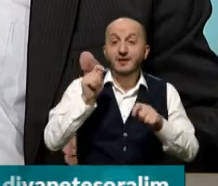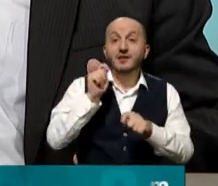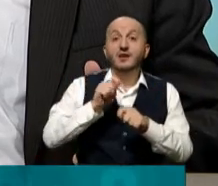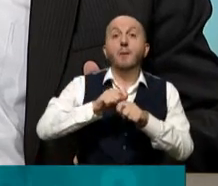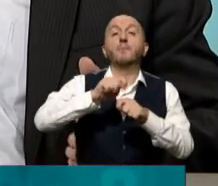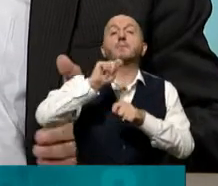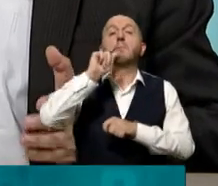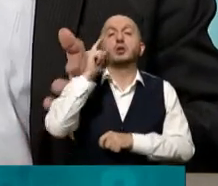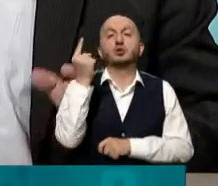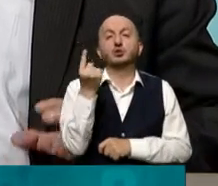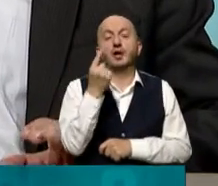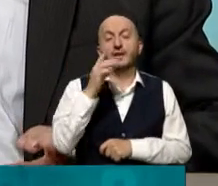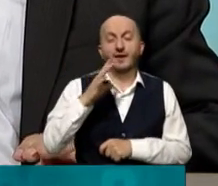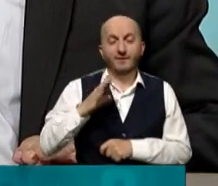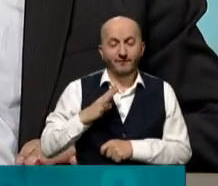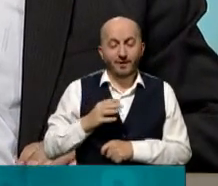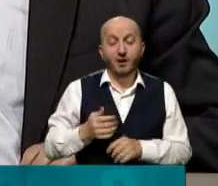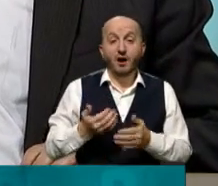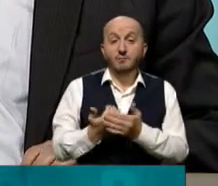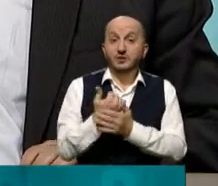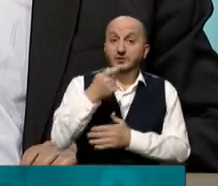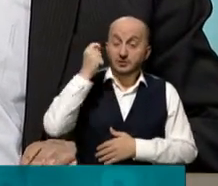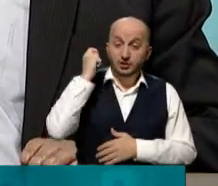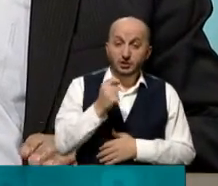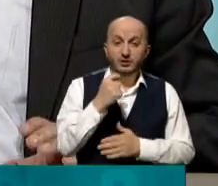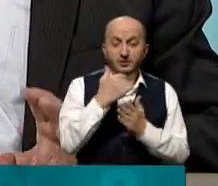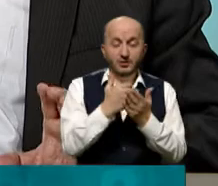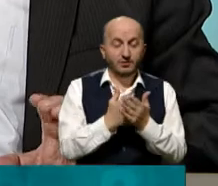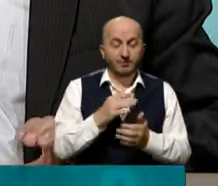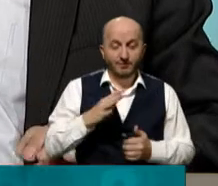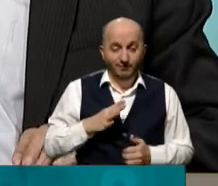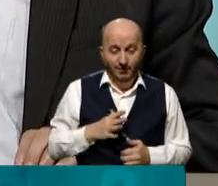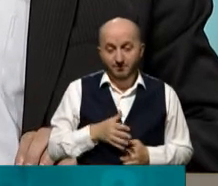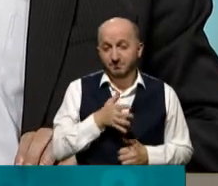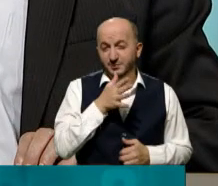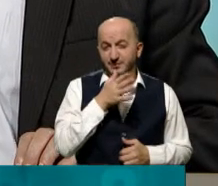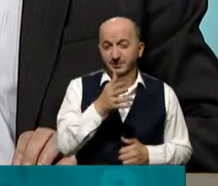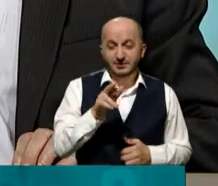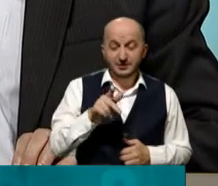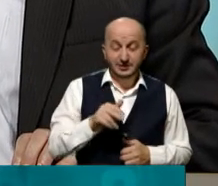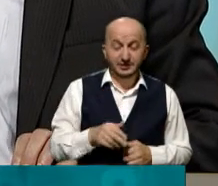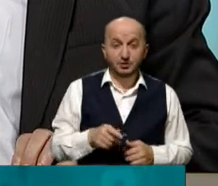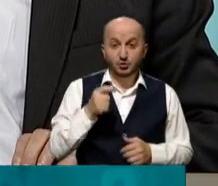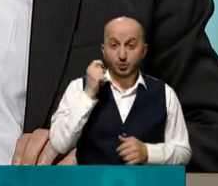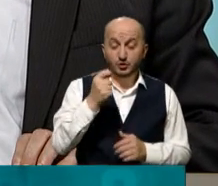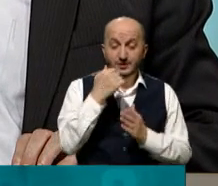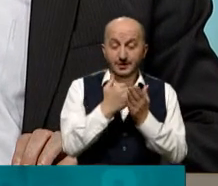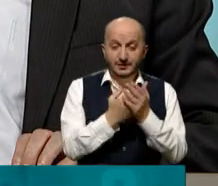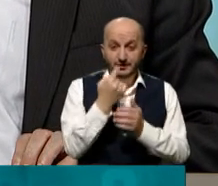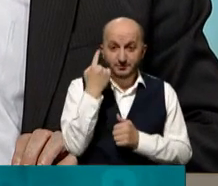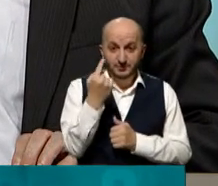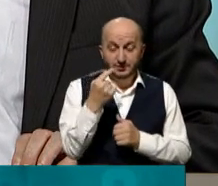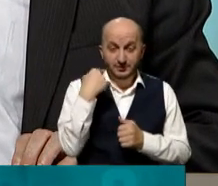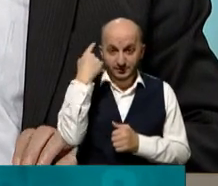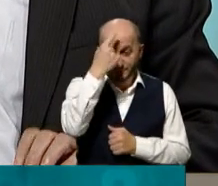yapılmayan şeyler var. Abdestin bir takım şartları var. Malum bildiğimiz gibi o şartlardan birisi